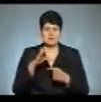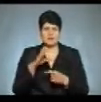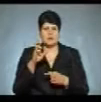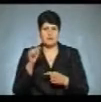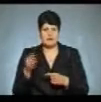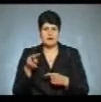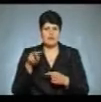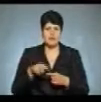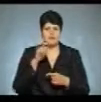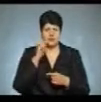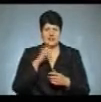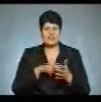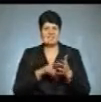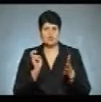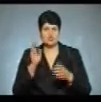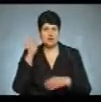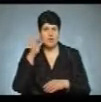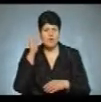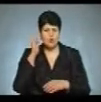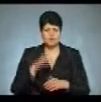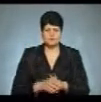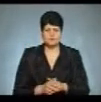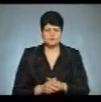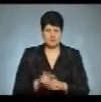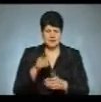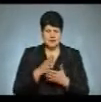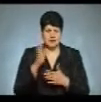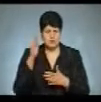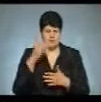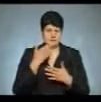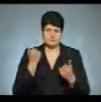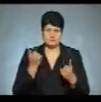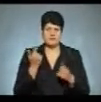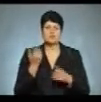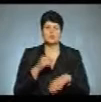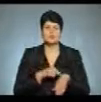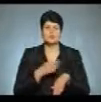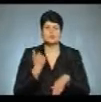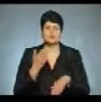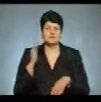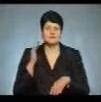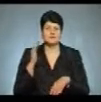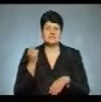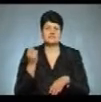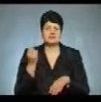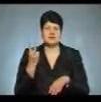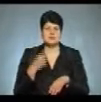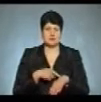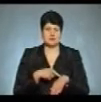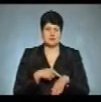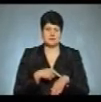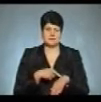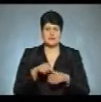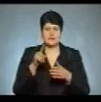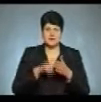Лесі Українки відключили воду. У вас є вода? Немає. А з котрої години? З 12-ї.